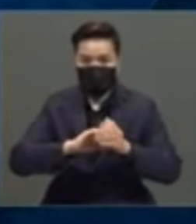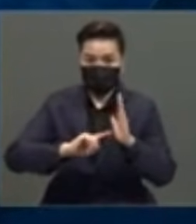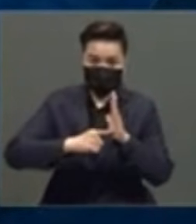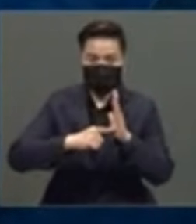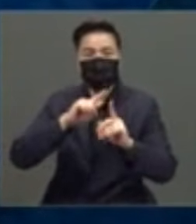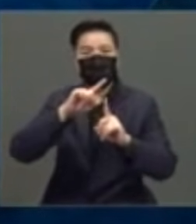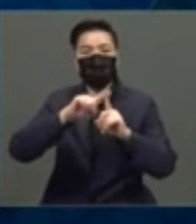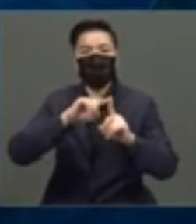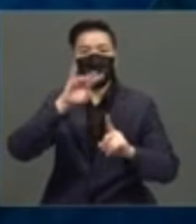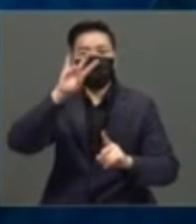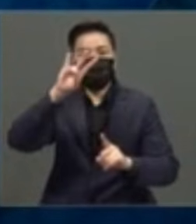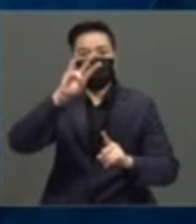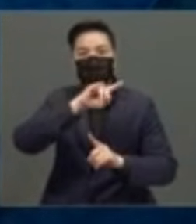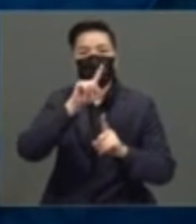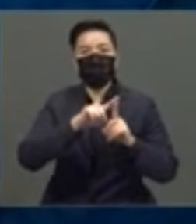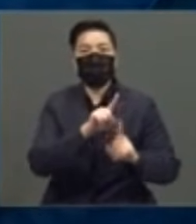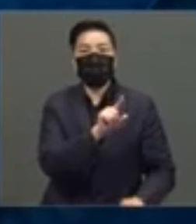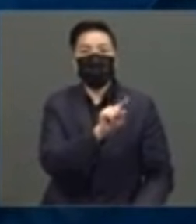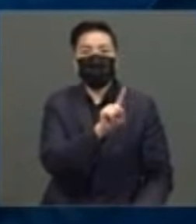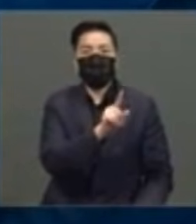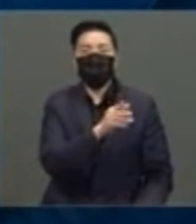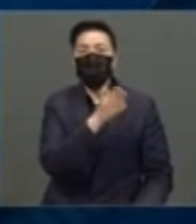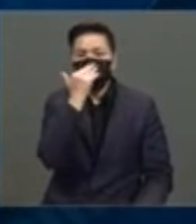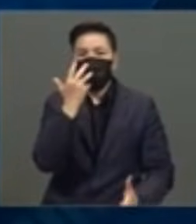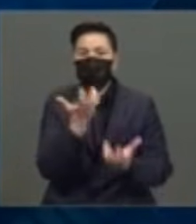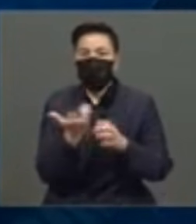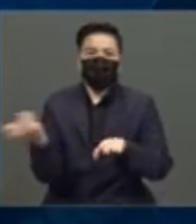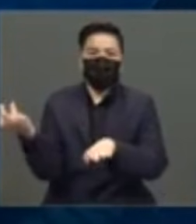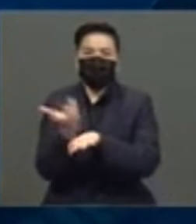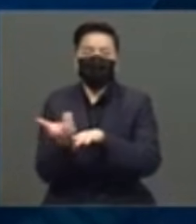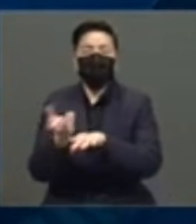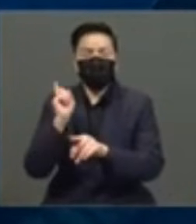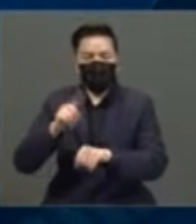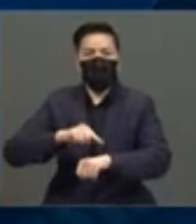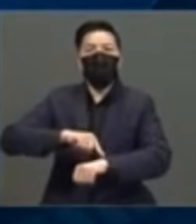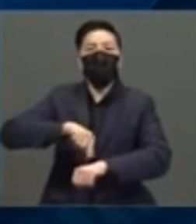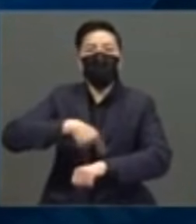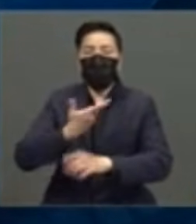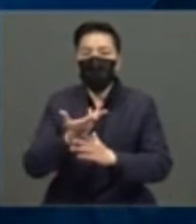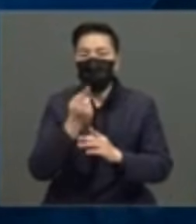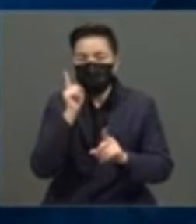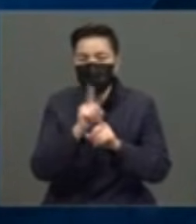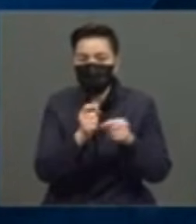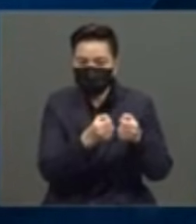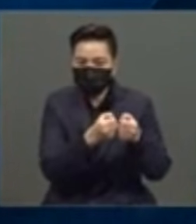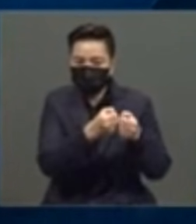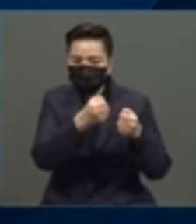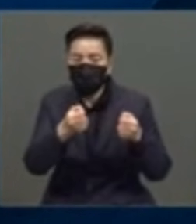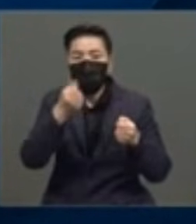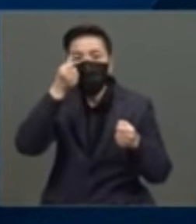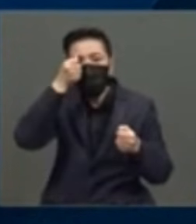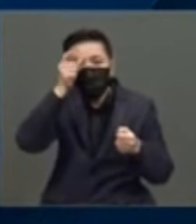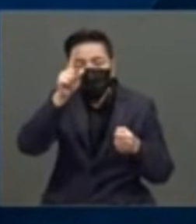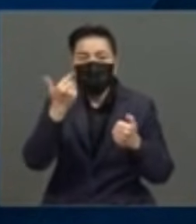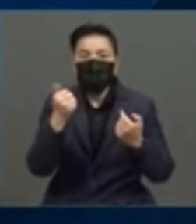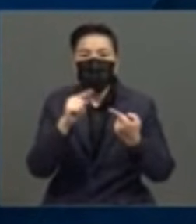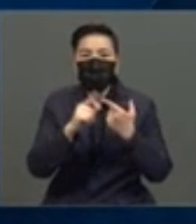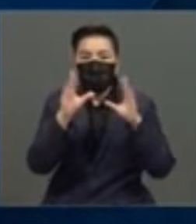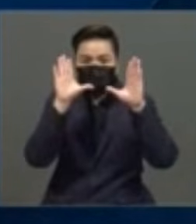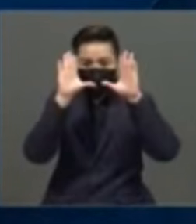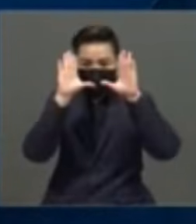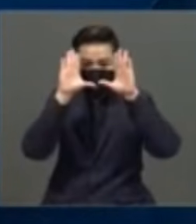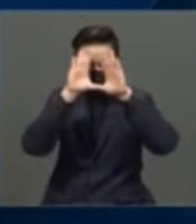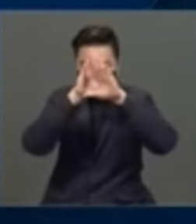21กรกฎาคมเนื่องจากการขนส่งต้องใช้เวลานะครับเพราะฉะนั้นก็จะใช้ของคื